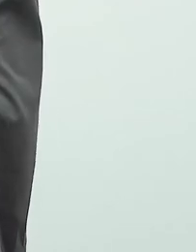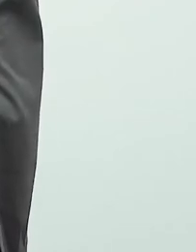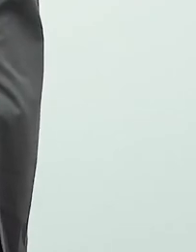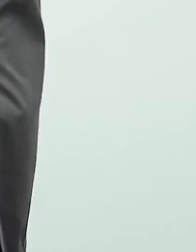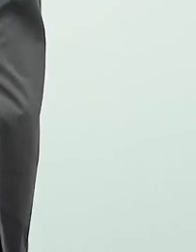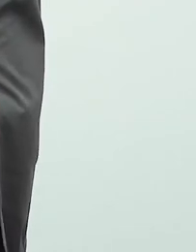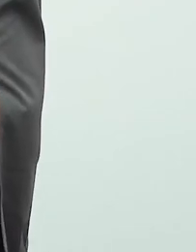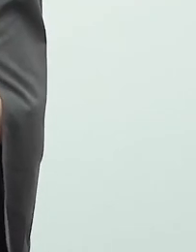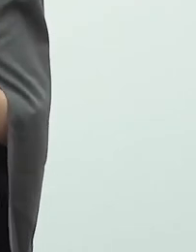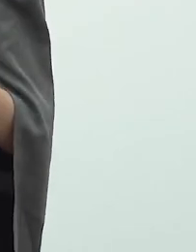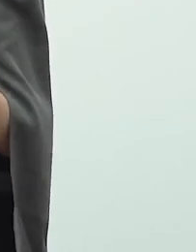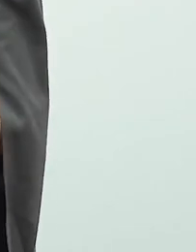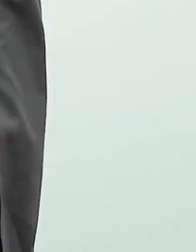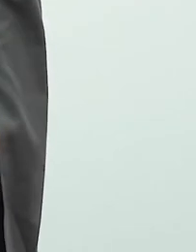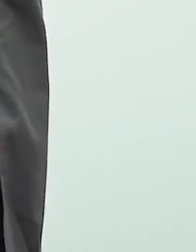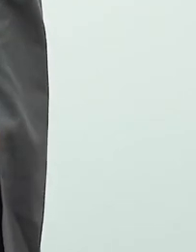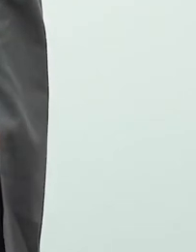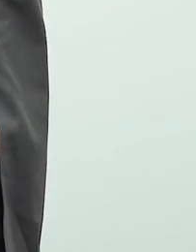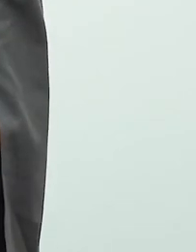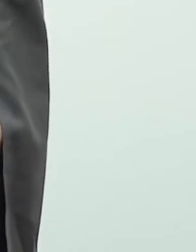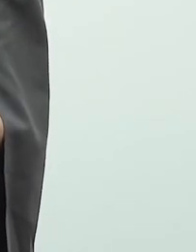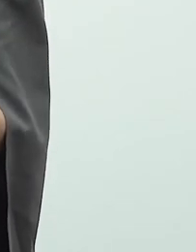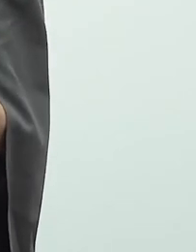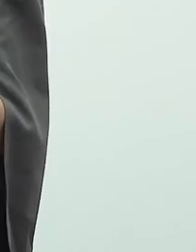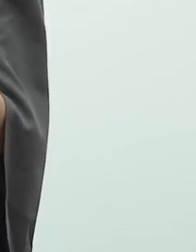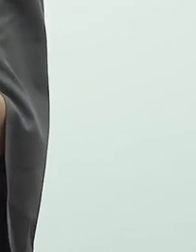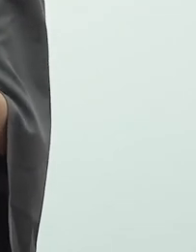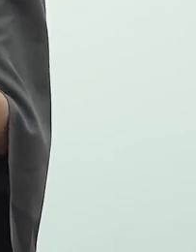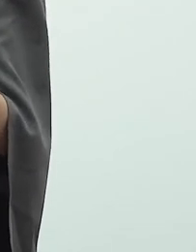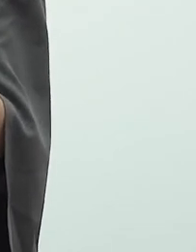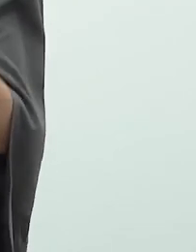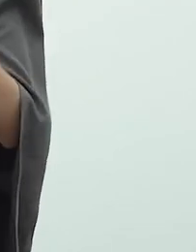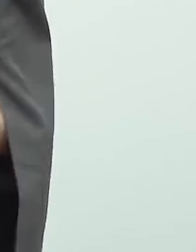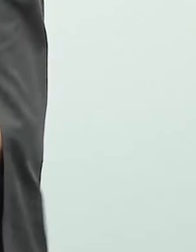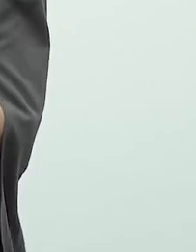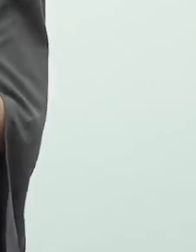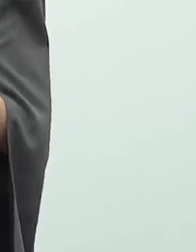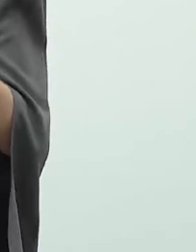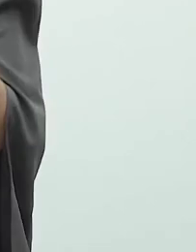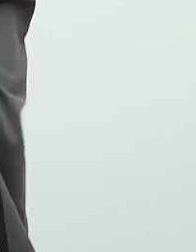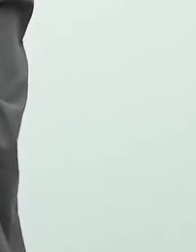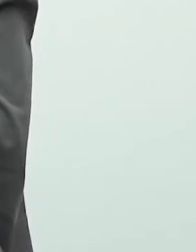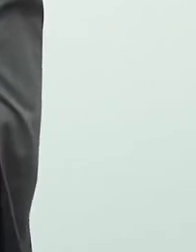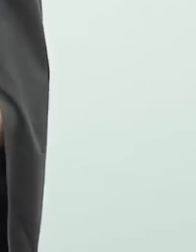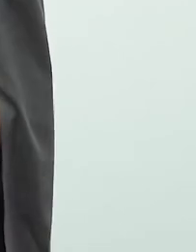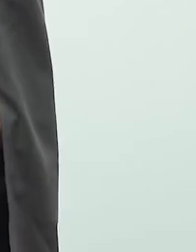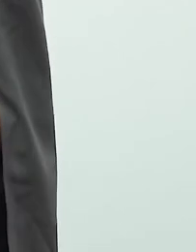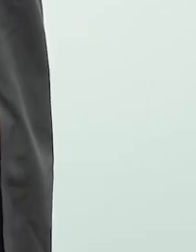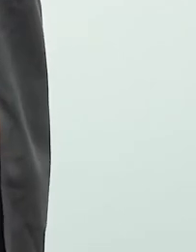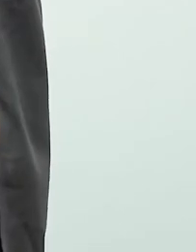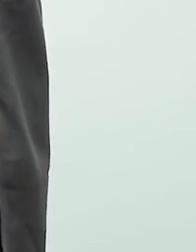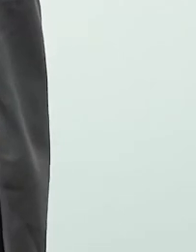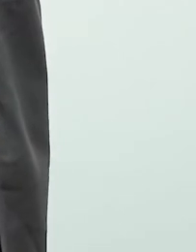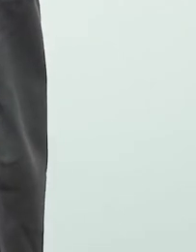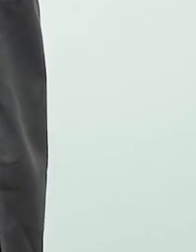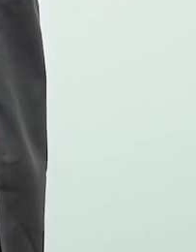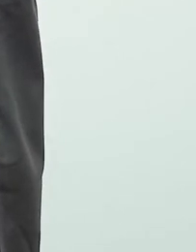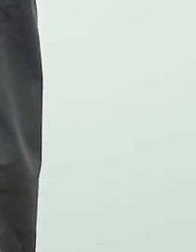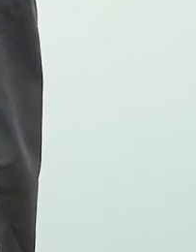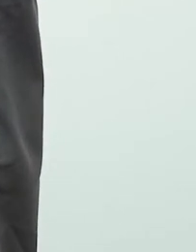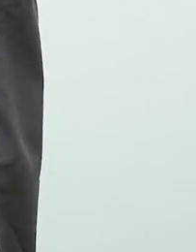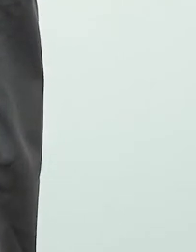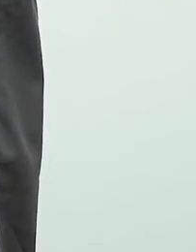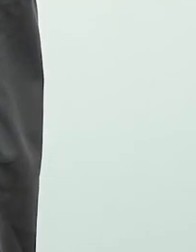한국영화도 자막이 있는 것들이 몇 개 있어서 그런건 좀 편한데 근데 문제는 다른 친구들은